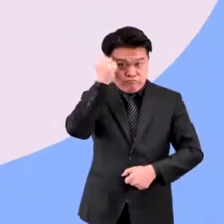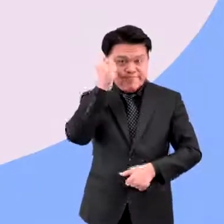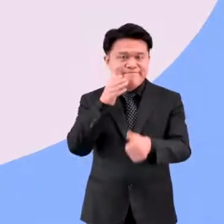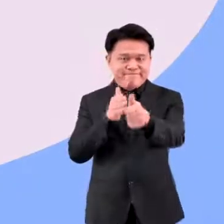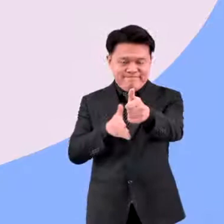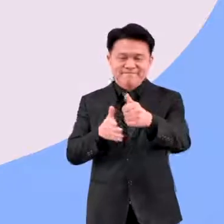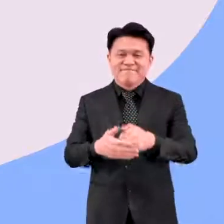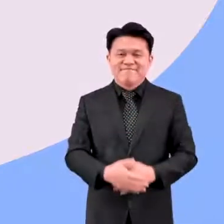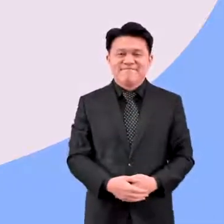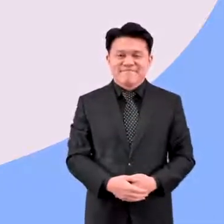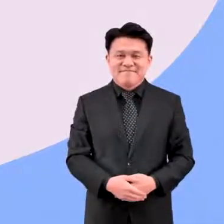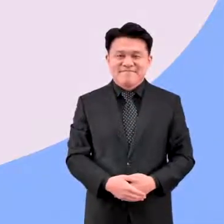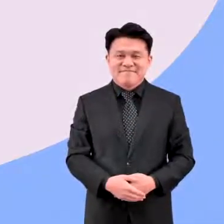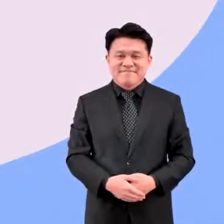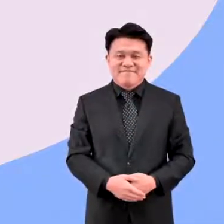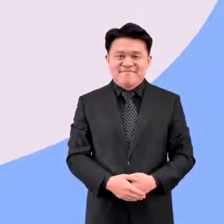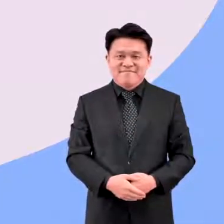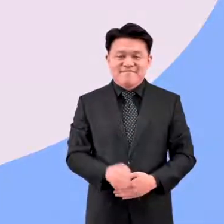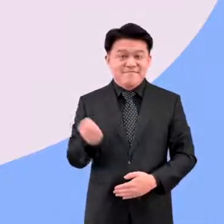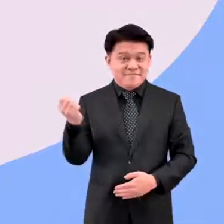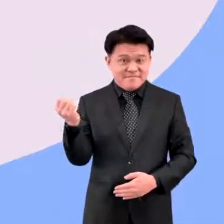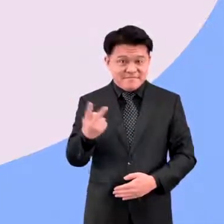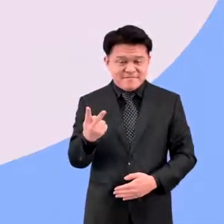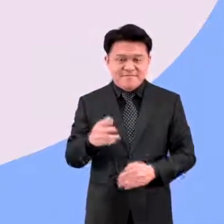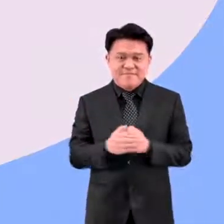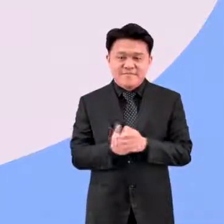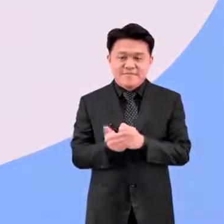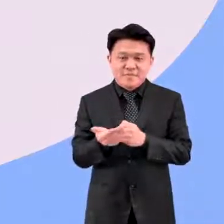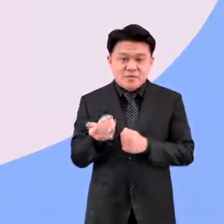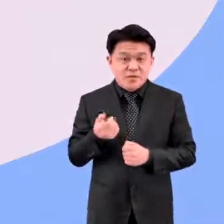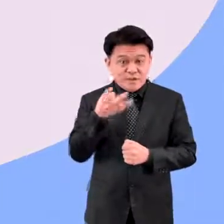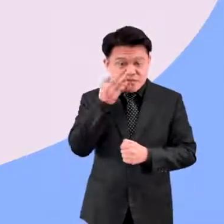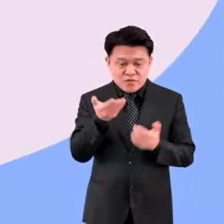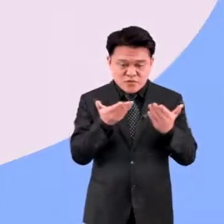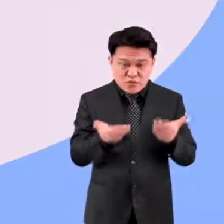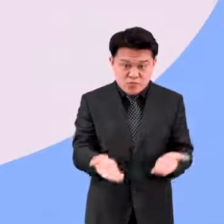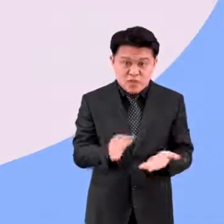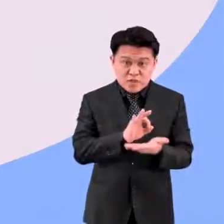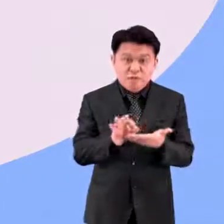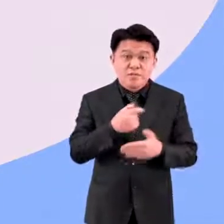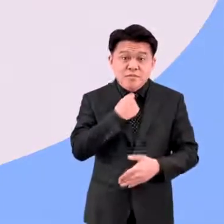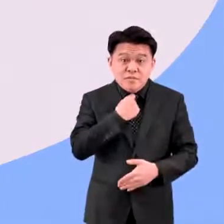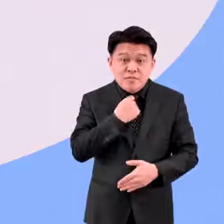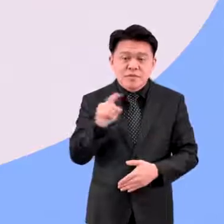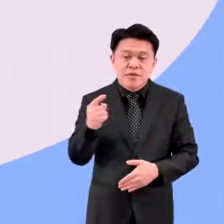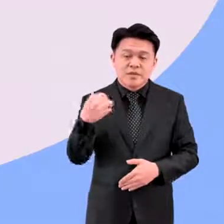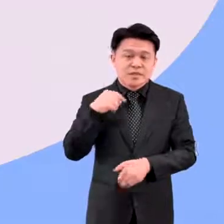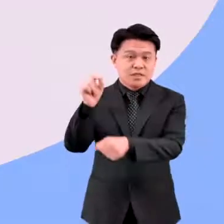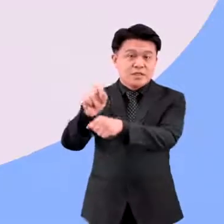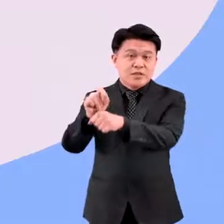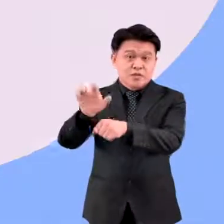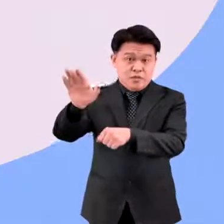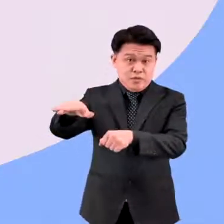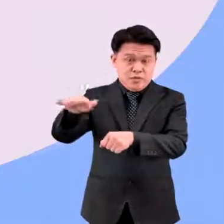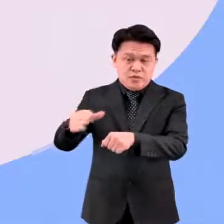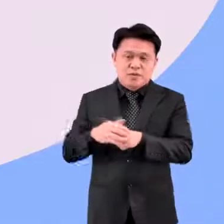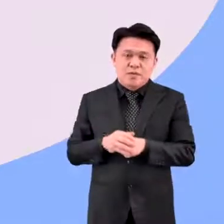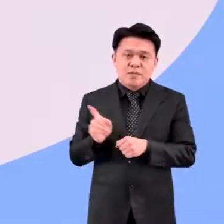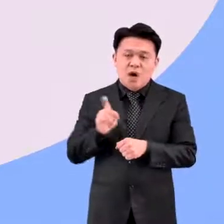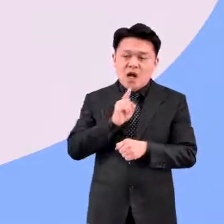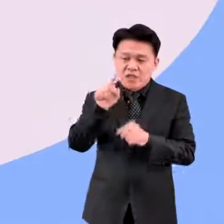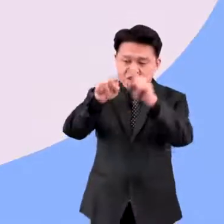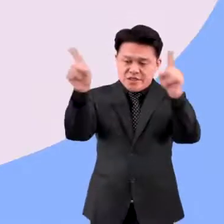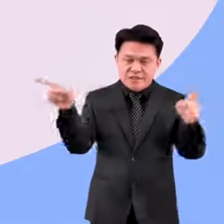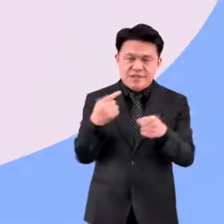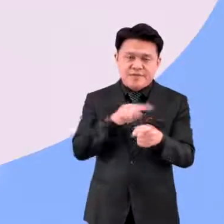점도 꼭 기억하시기 바랍니다. 또한 앞에 제시한 휴가를 사용할 때는 담당